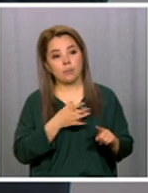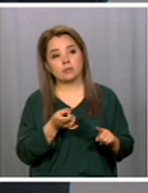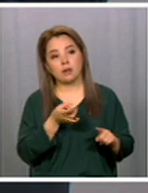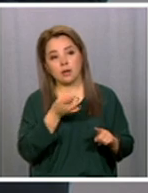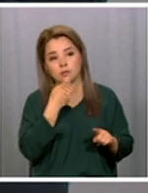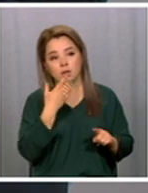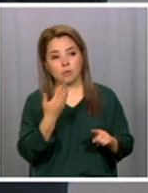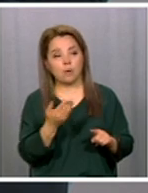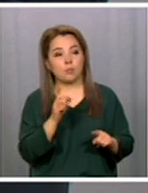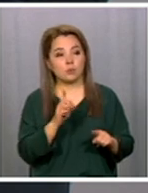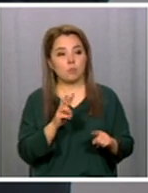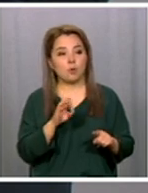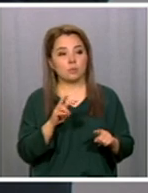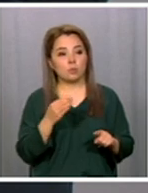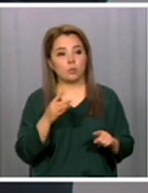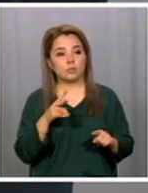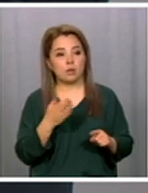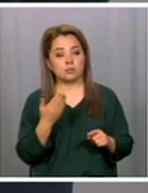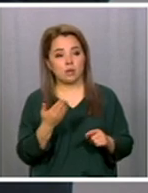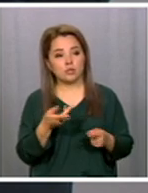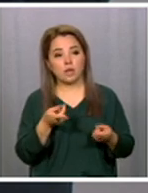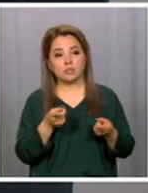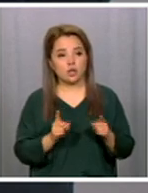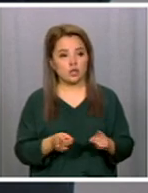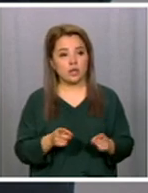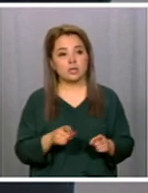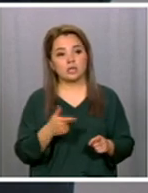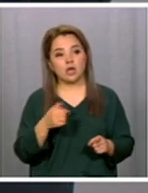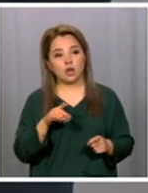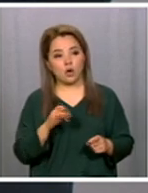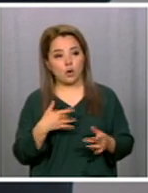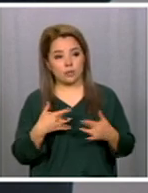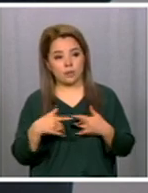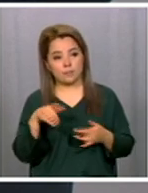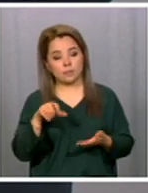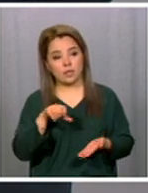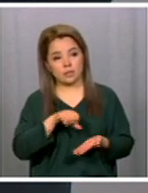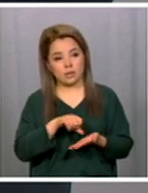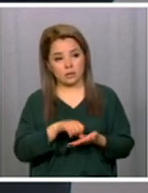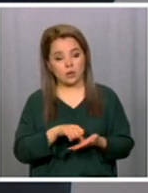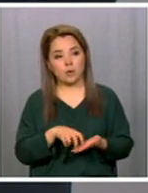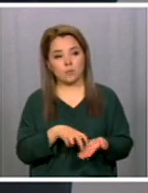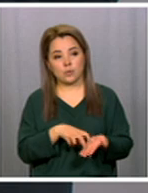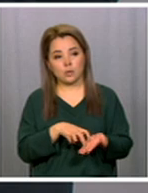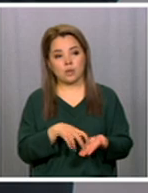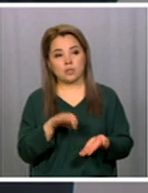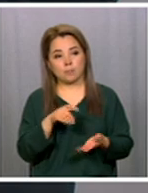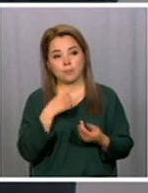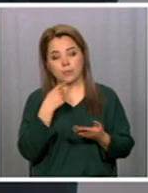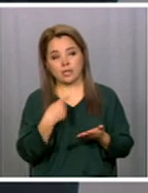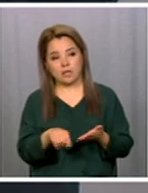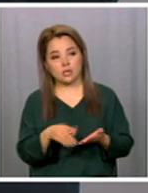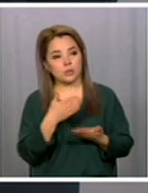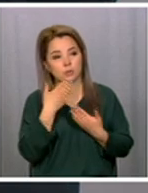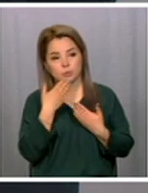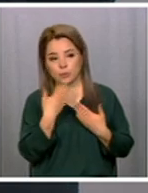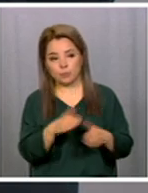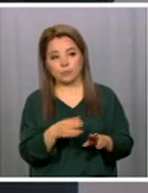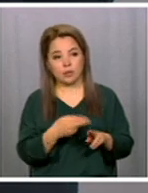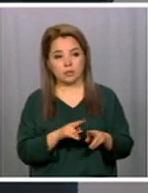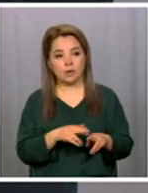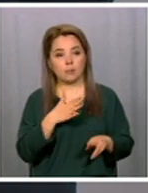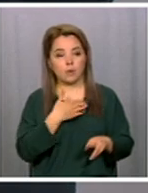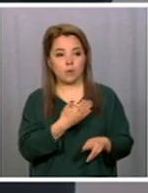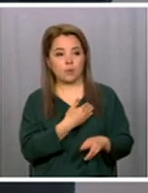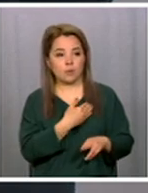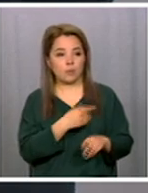понравился Баожан Мамушала. Он настоящий герой, не терпит трусости и предательства. Мне очень хочется быть на